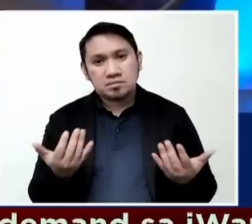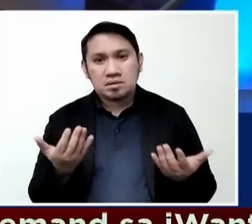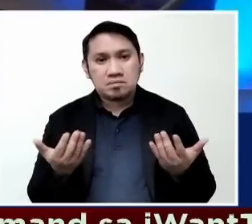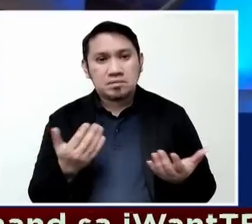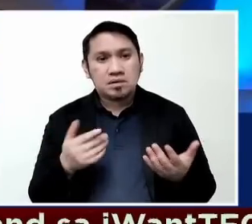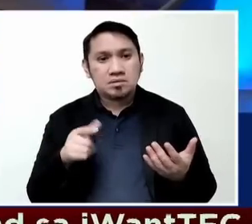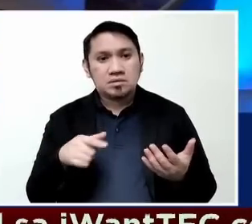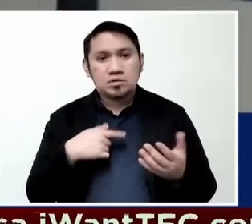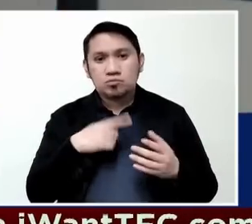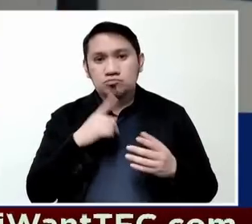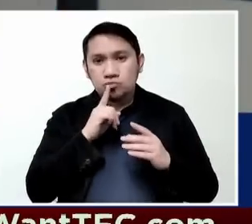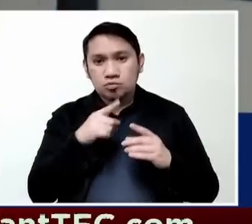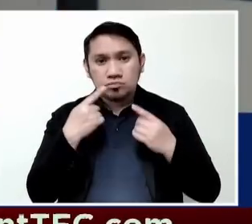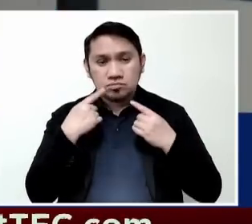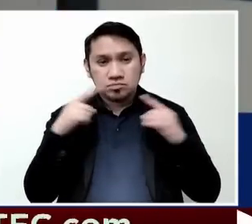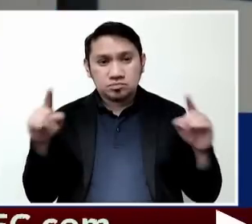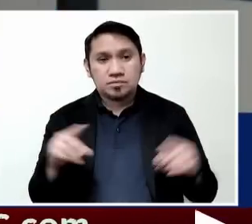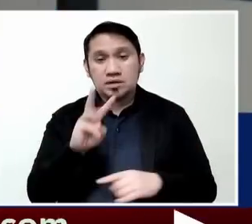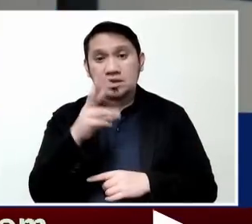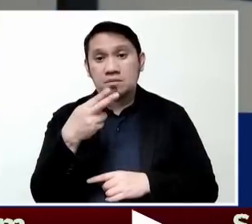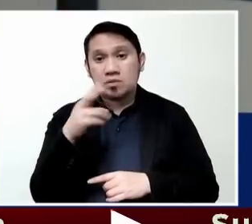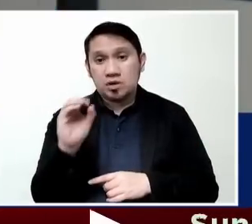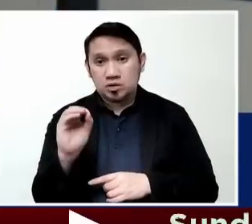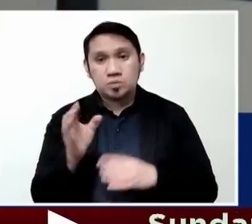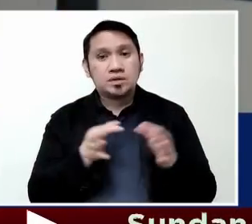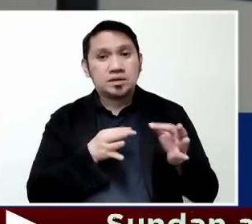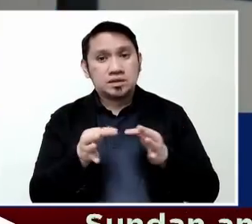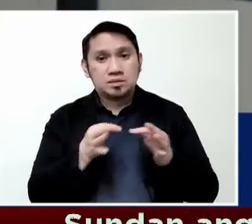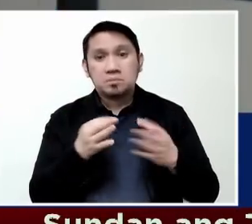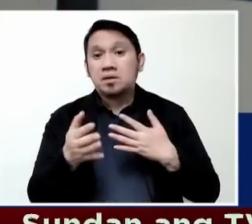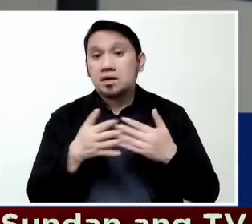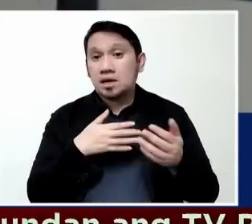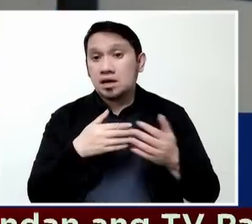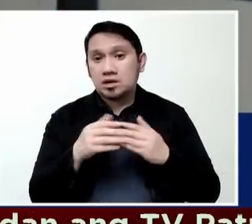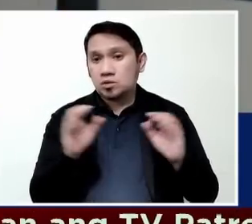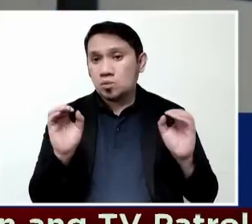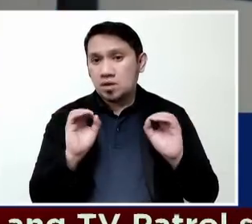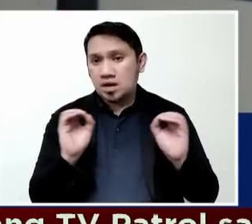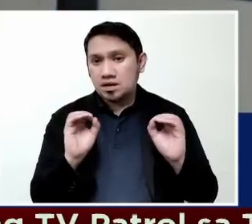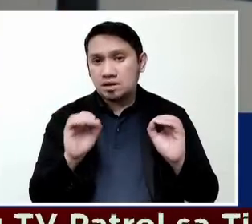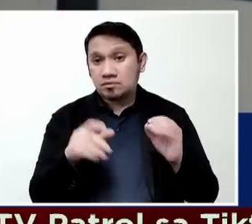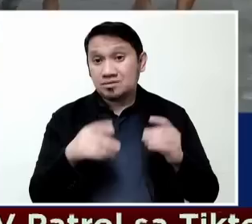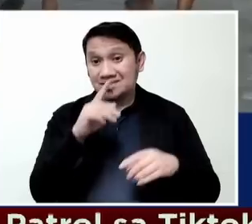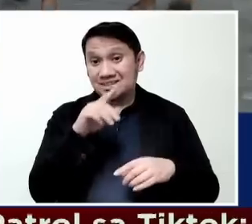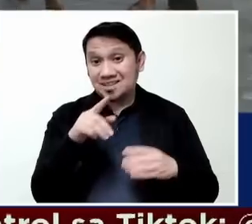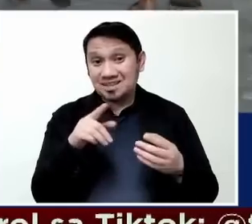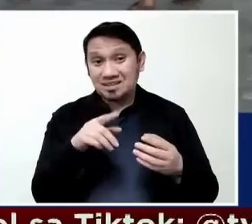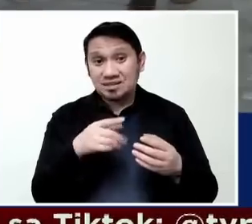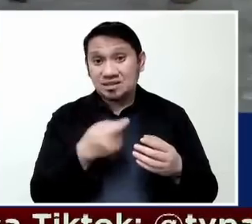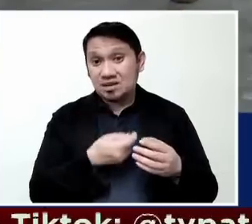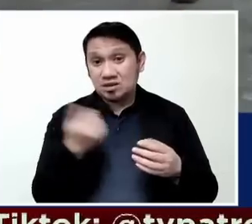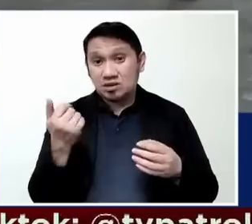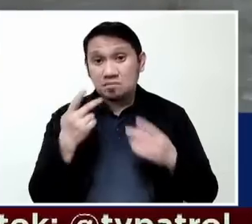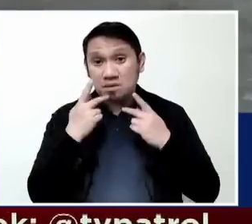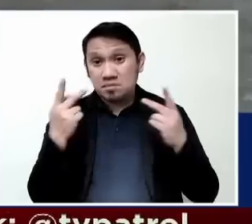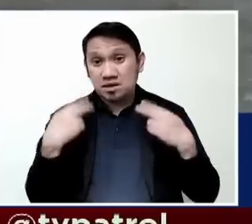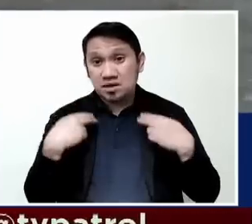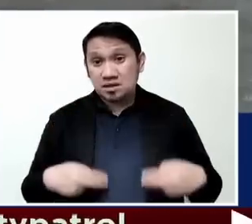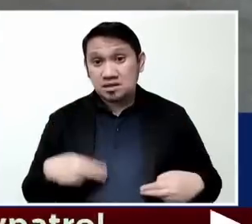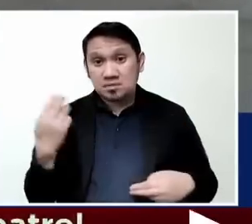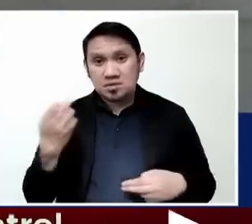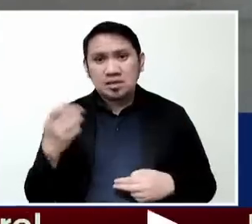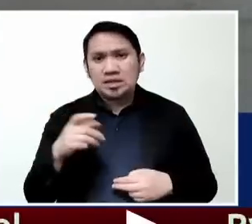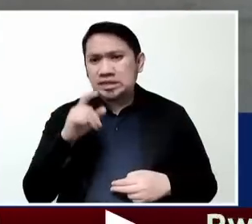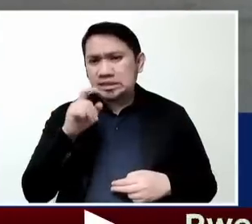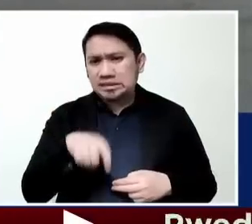Mismong WHO na ang nagpaliwanag na kahit wala na ang public health emergency status ng COVID, hindi dapat isipin na pwede